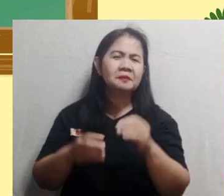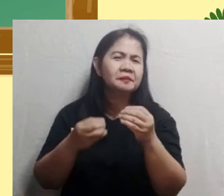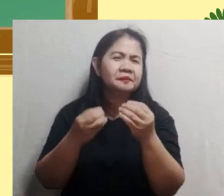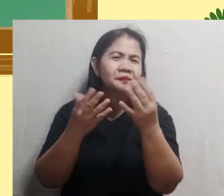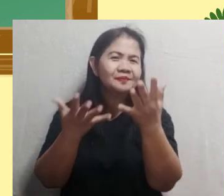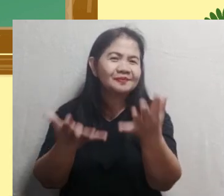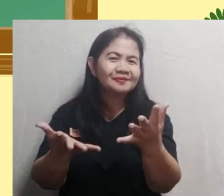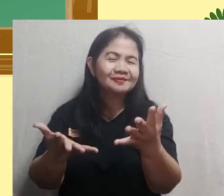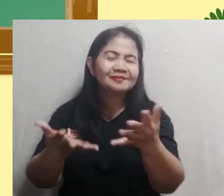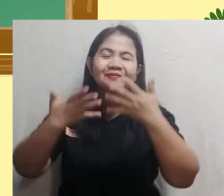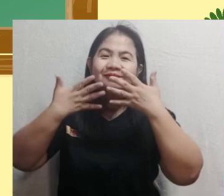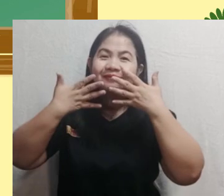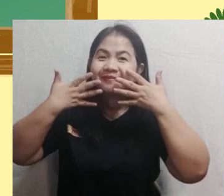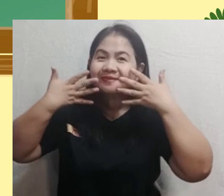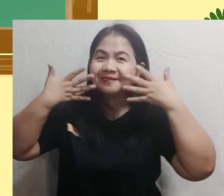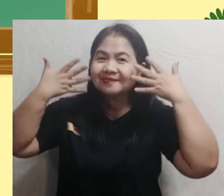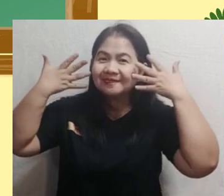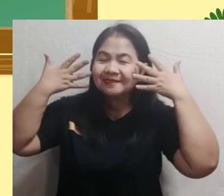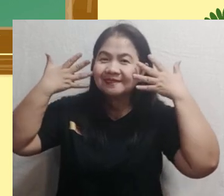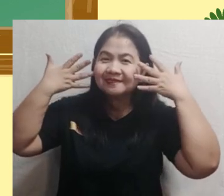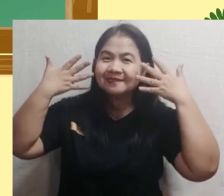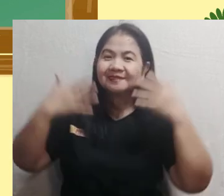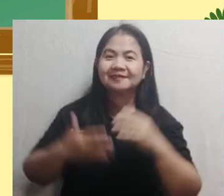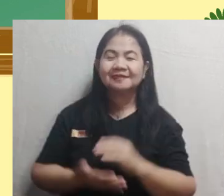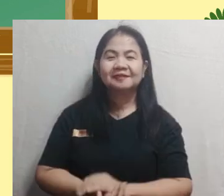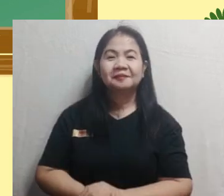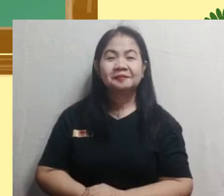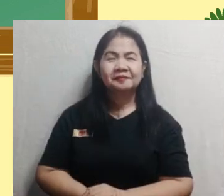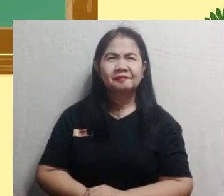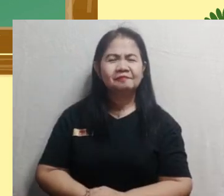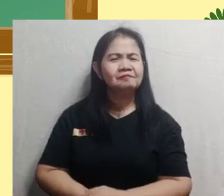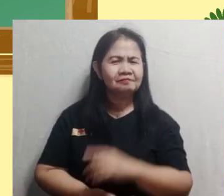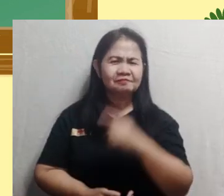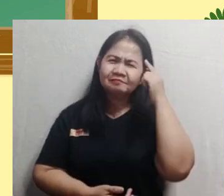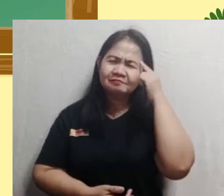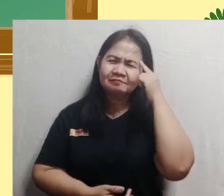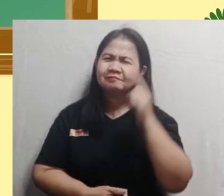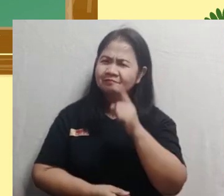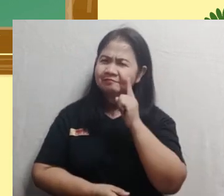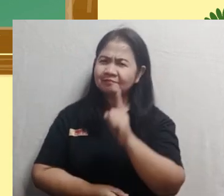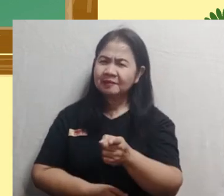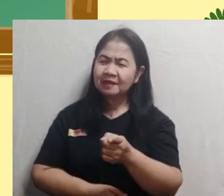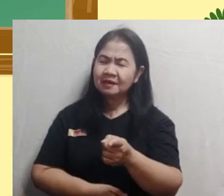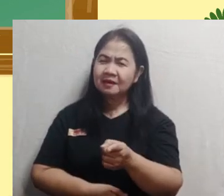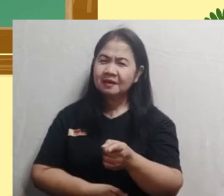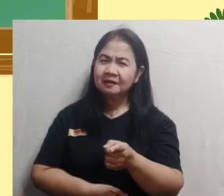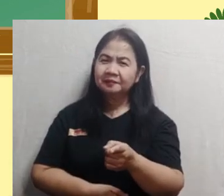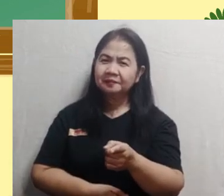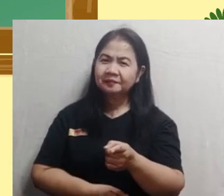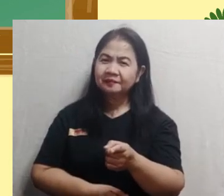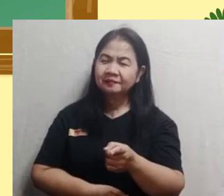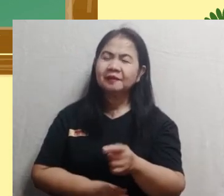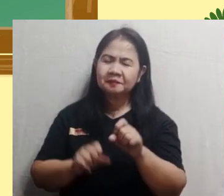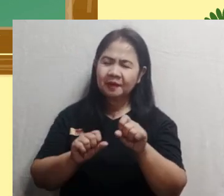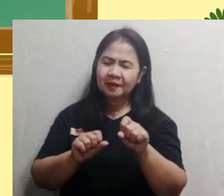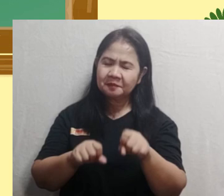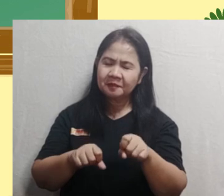muka. At nasisiguro ko na mas mapaghuhusay mo pa ang susunod na mga